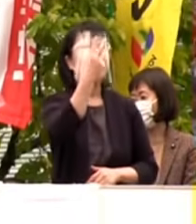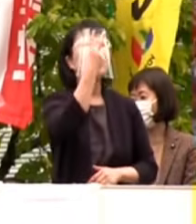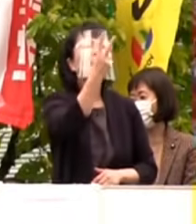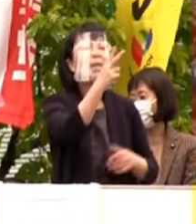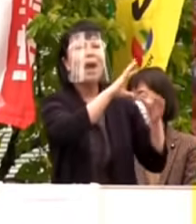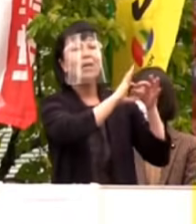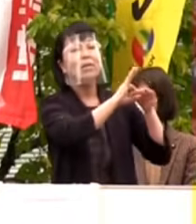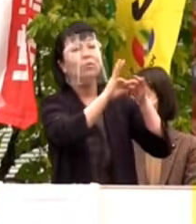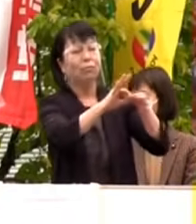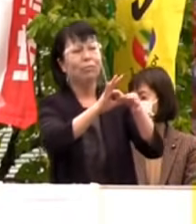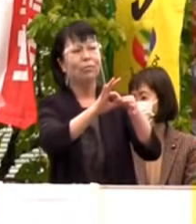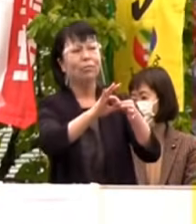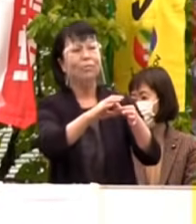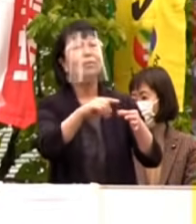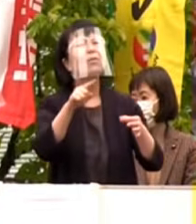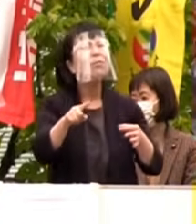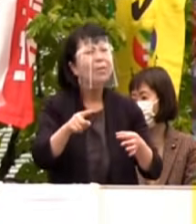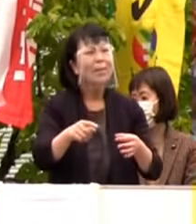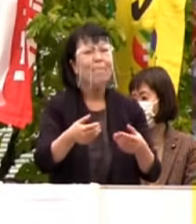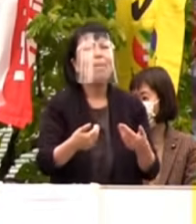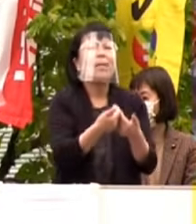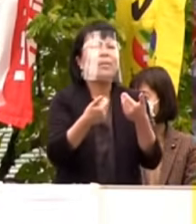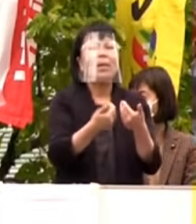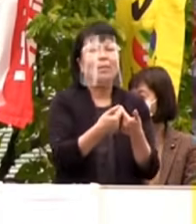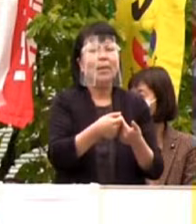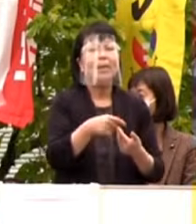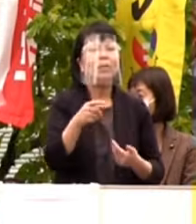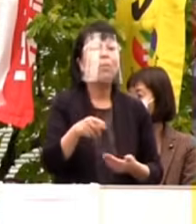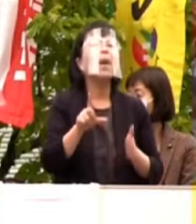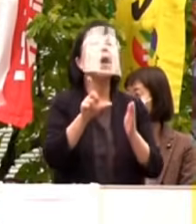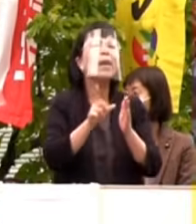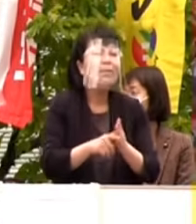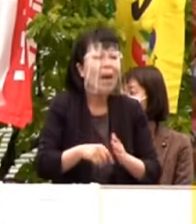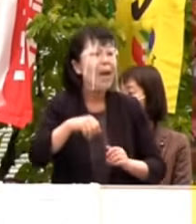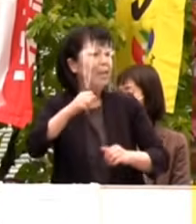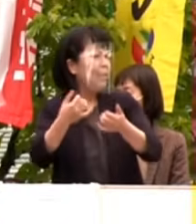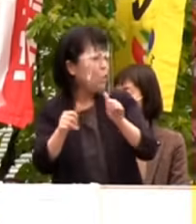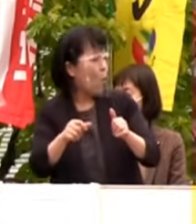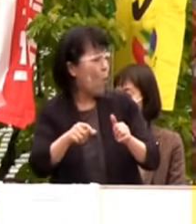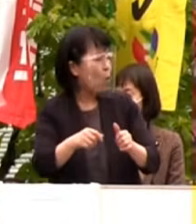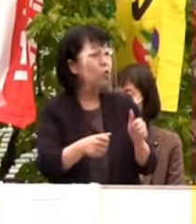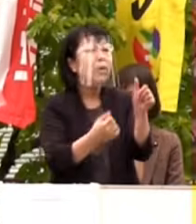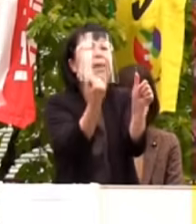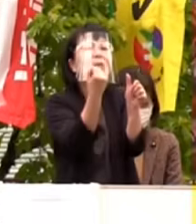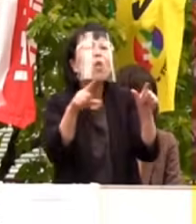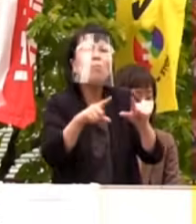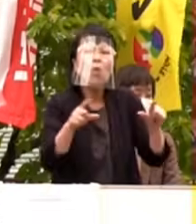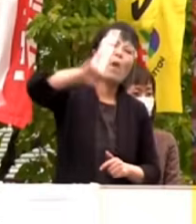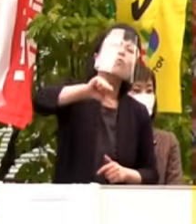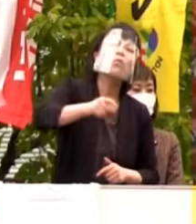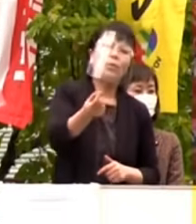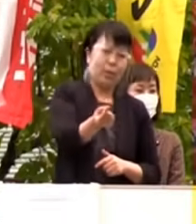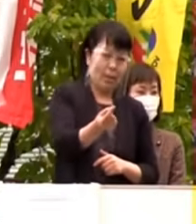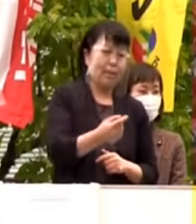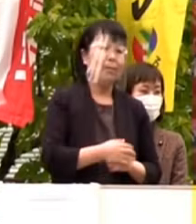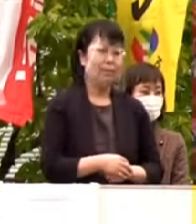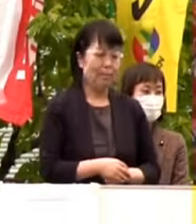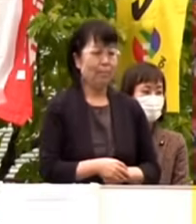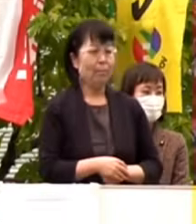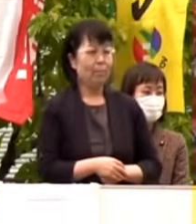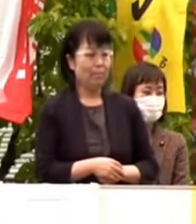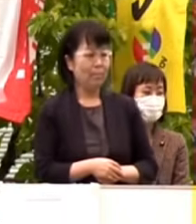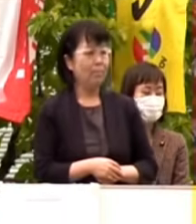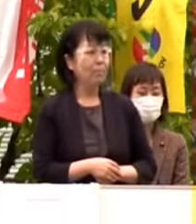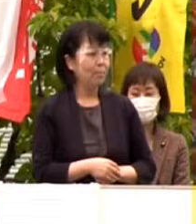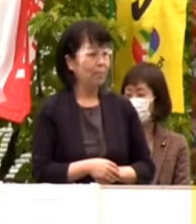背を向けては自民党はジェンダー平等アウトではないでしょうか。皆さん、この